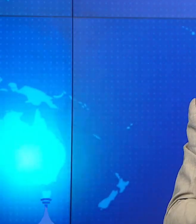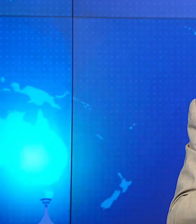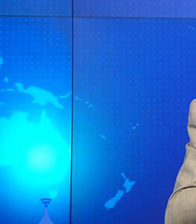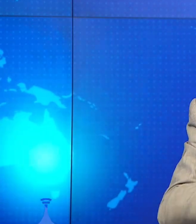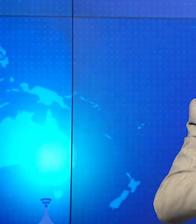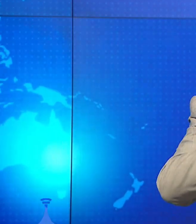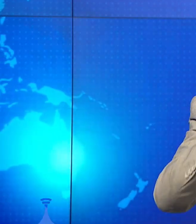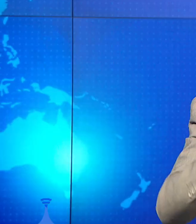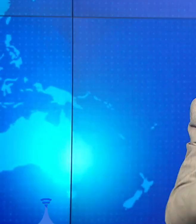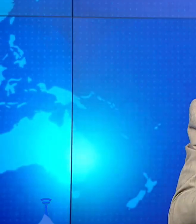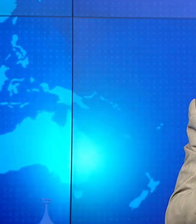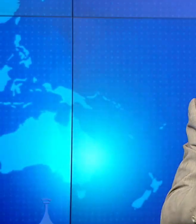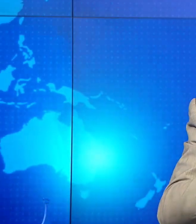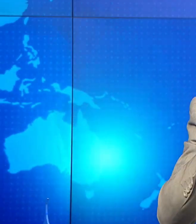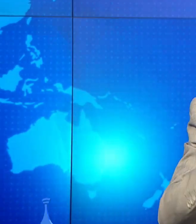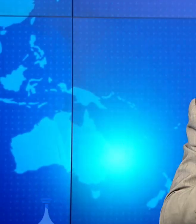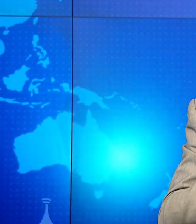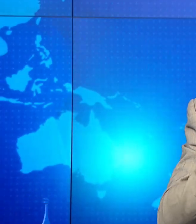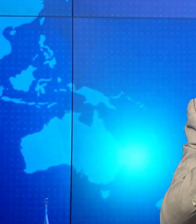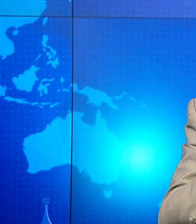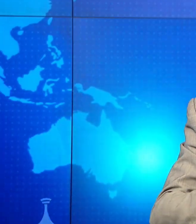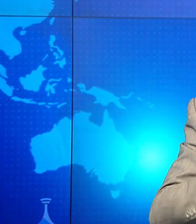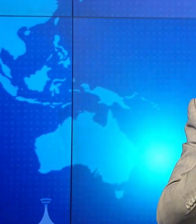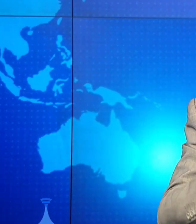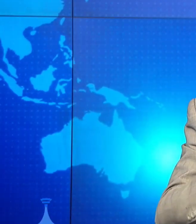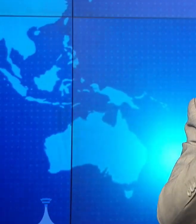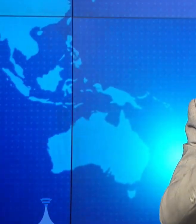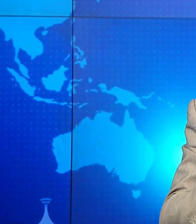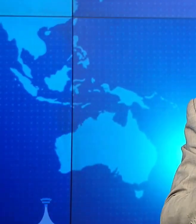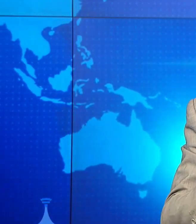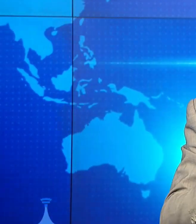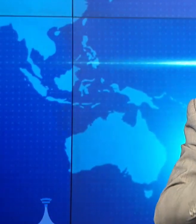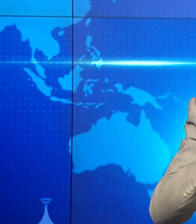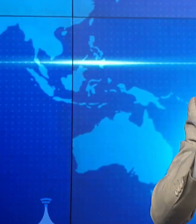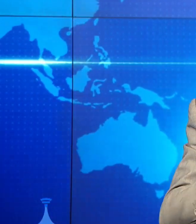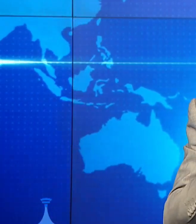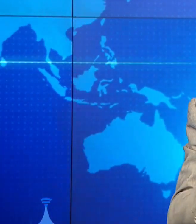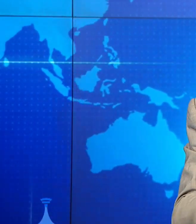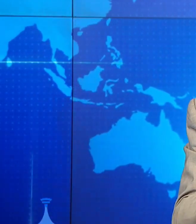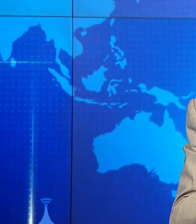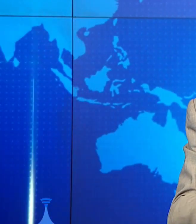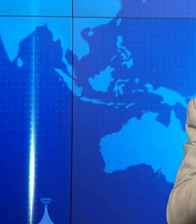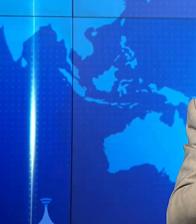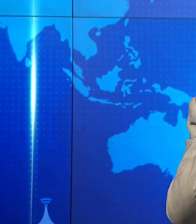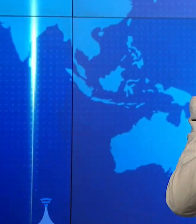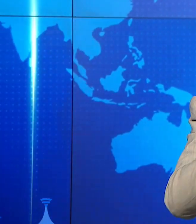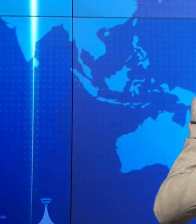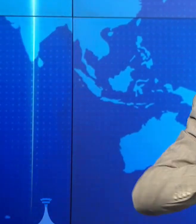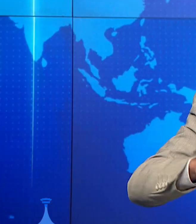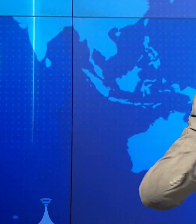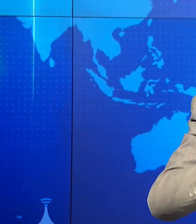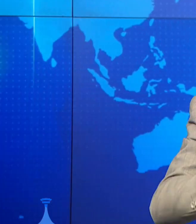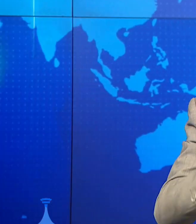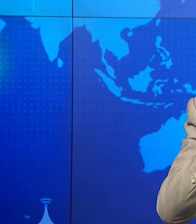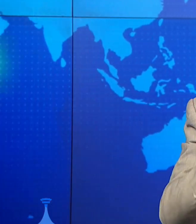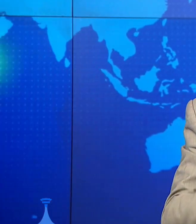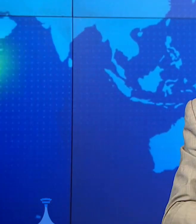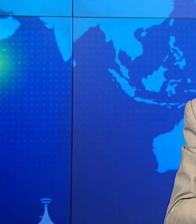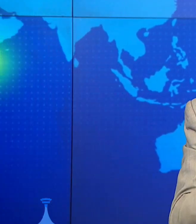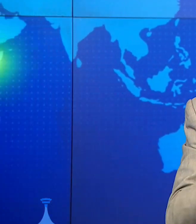የተናገሩት በ3ኛው ጠቅላላ ምርጫ ድምፅ ለመስጠት የሚያስችላቸው የማረጭነት ካርድ በደቡብ ኢትዮጵያ